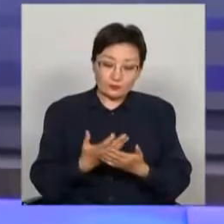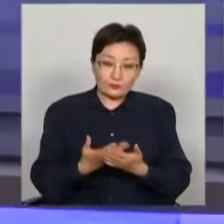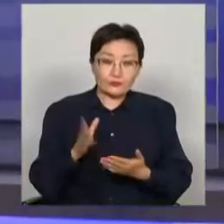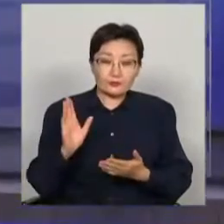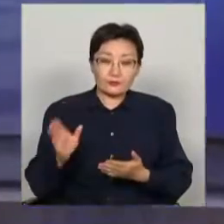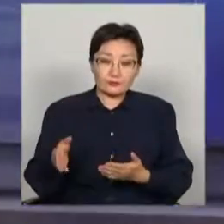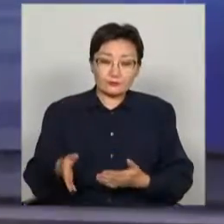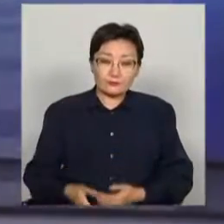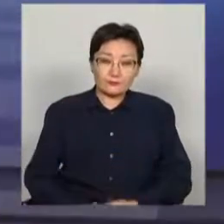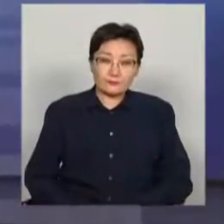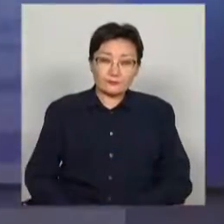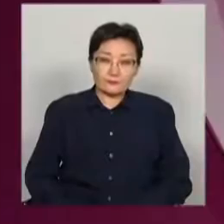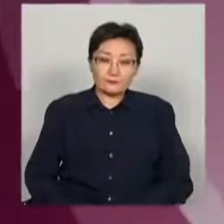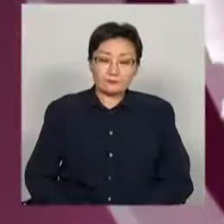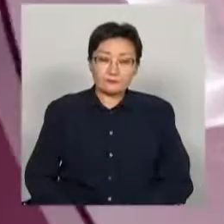Бүгін көретіндеріңіз.